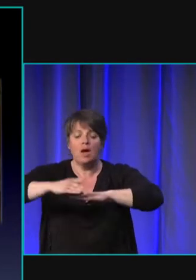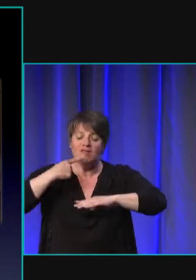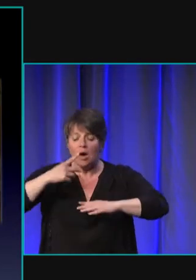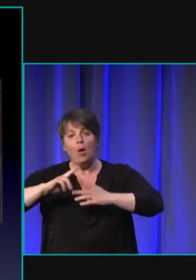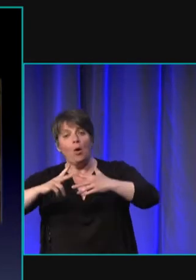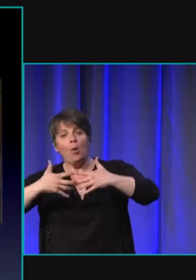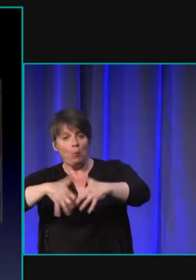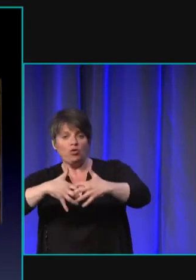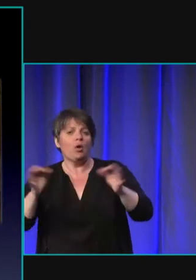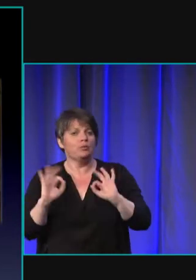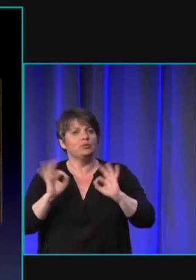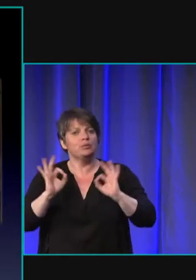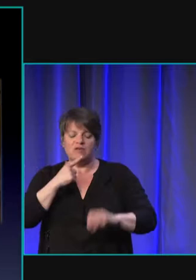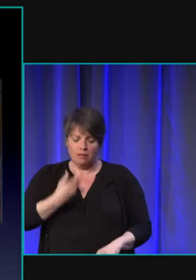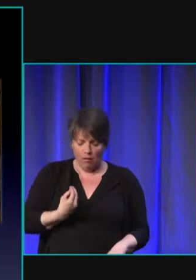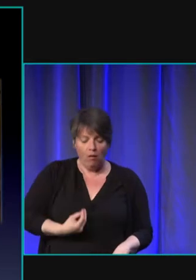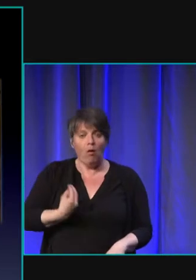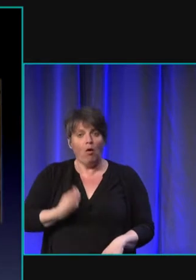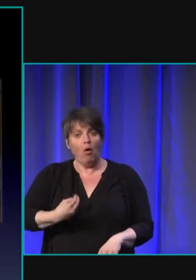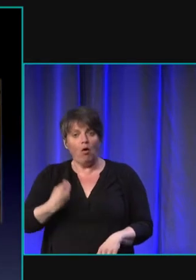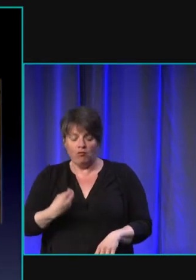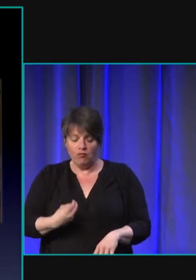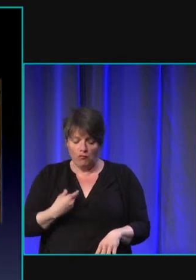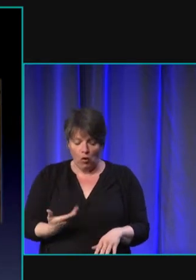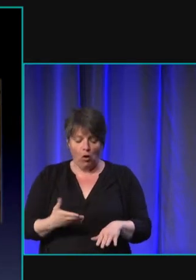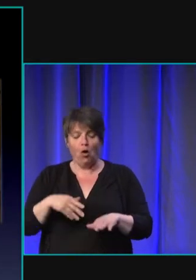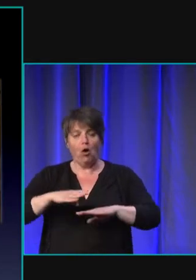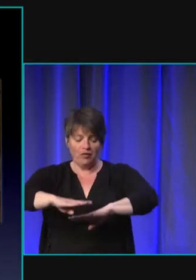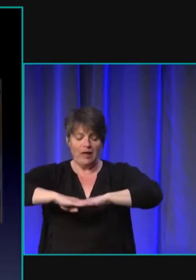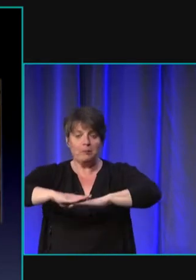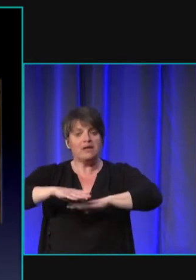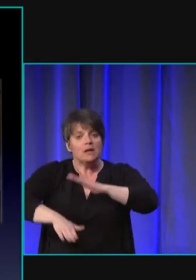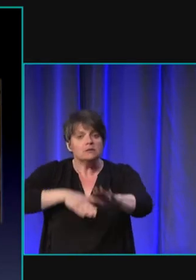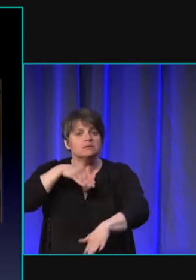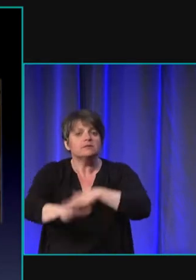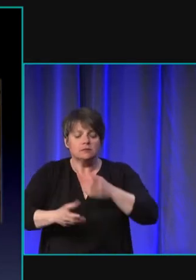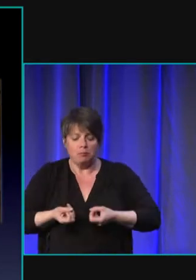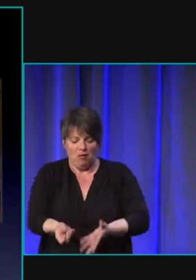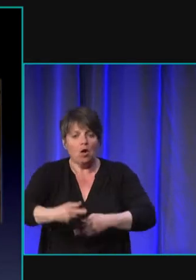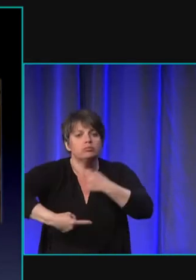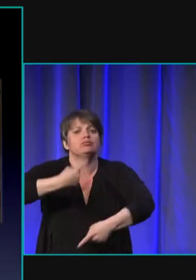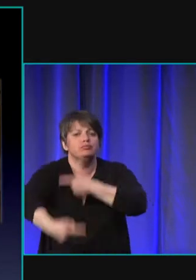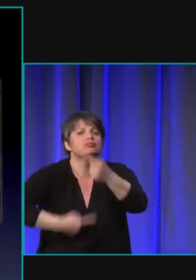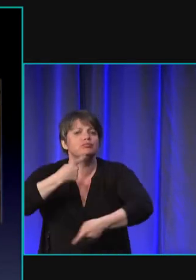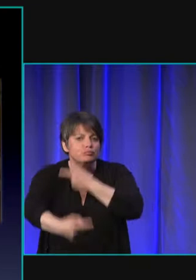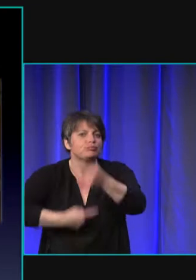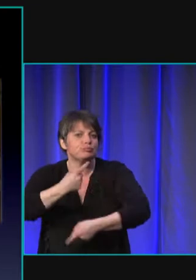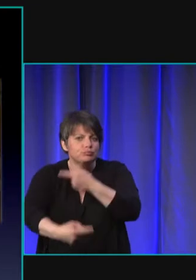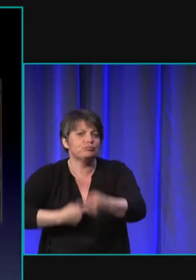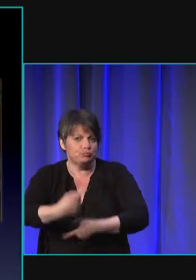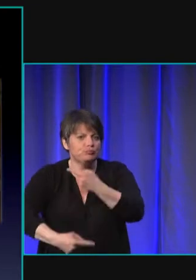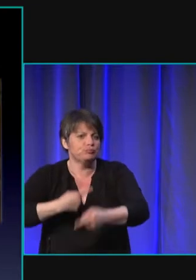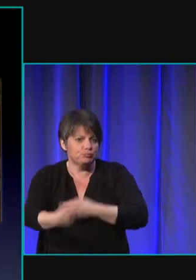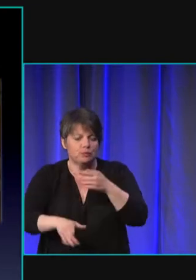lorsque l'on positionne l'enfant sur ce tapis roulant, en fait, c'est l'enfant en fait qui actionne la ceinture du